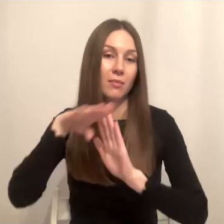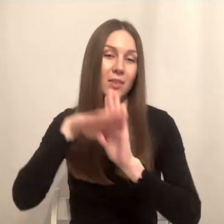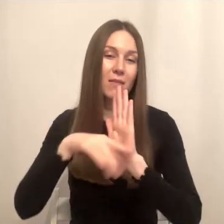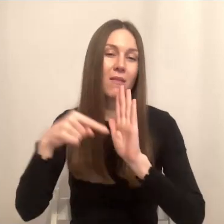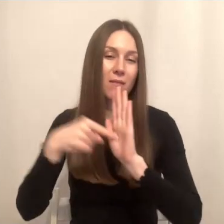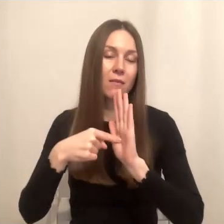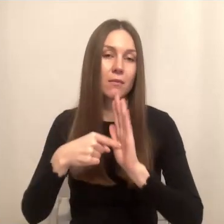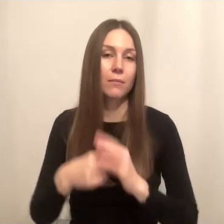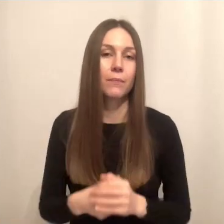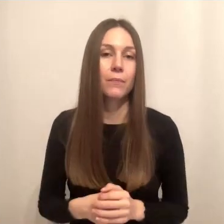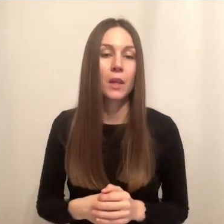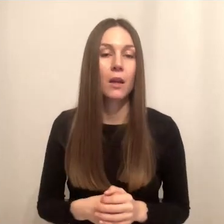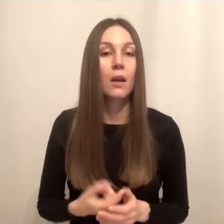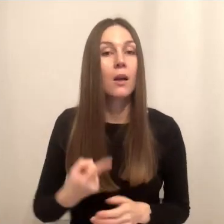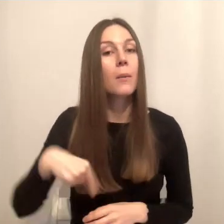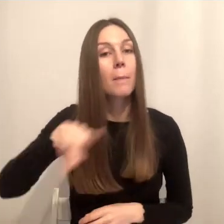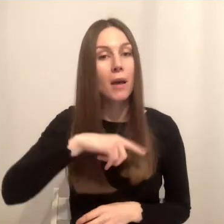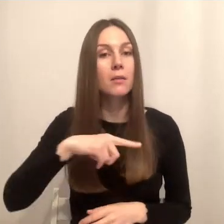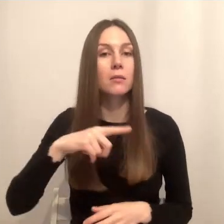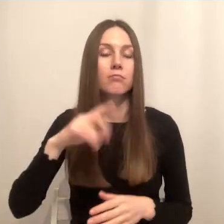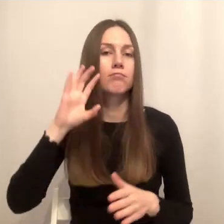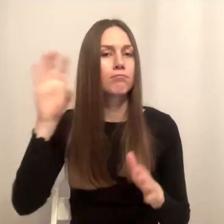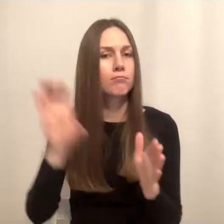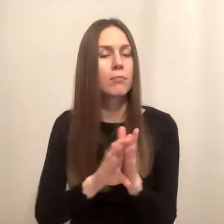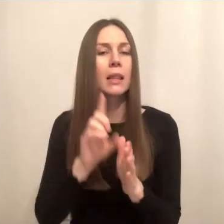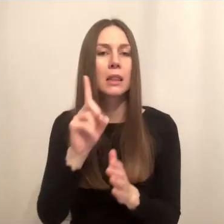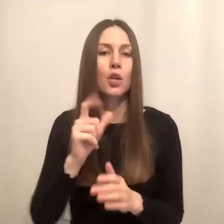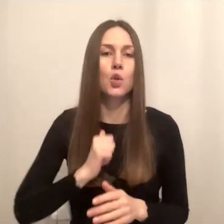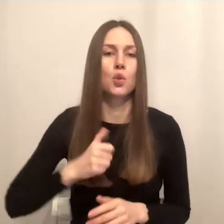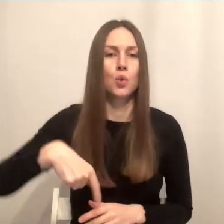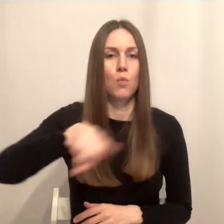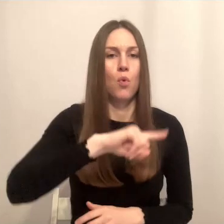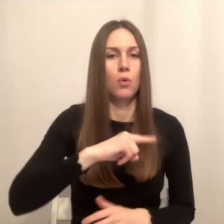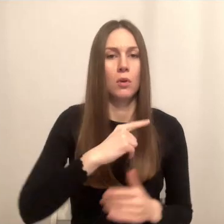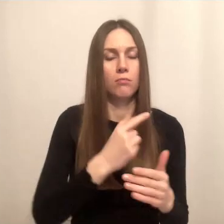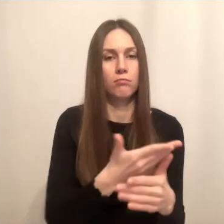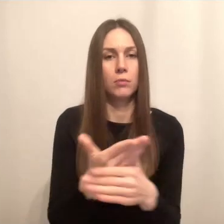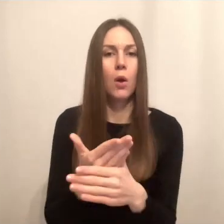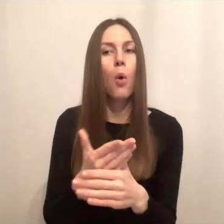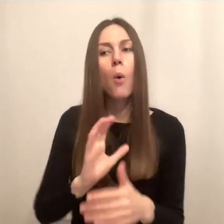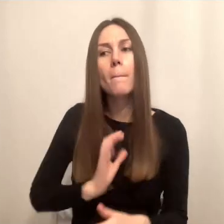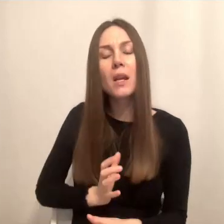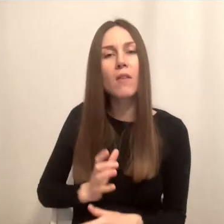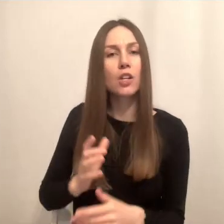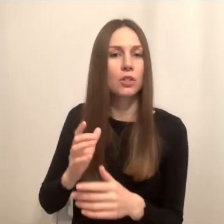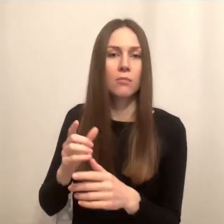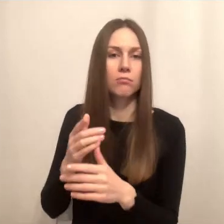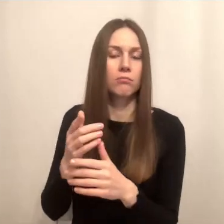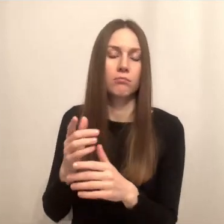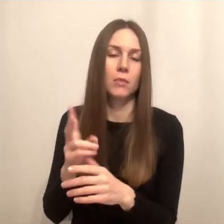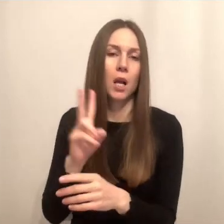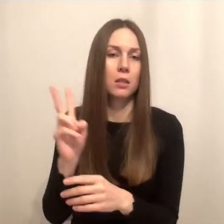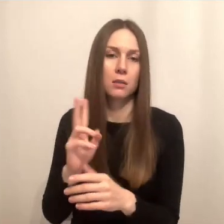šaltinis. Taigi mes esame įsipareigoję tik tai žmonėms, o jokiems neprivačioms struktūroms. Kitas dalykas,